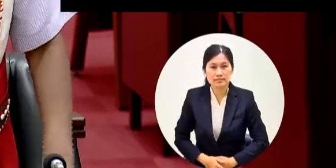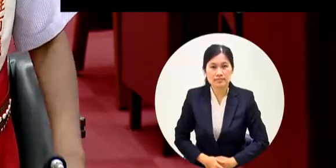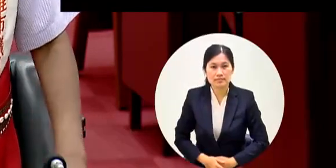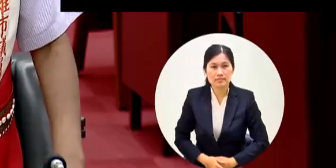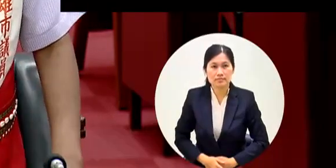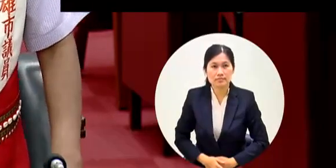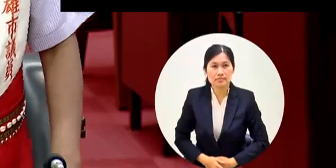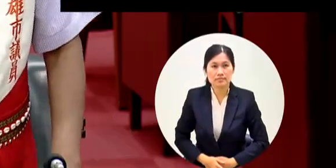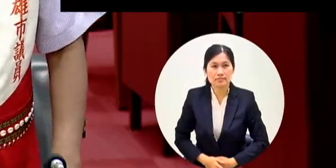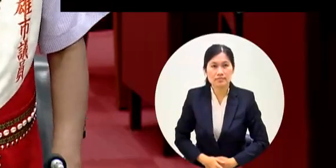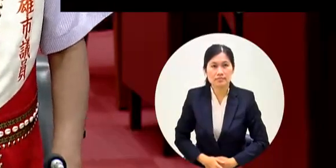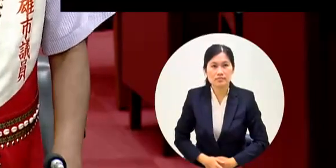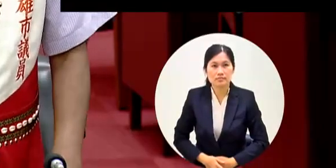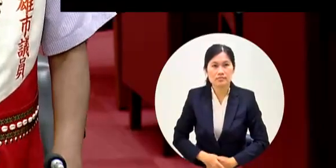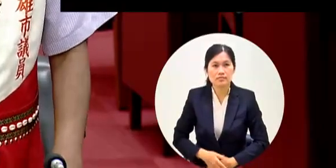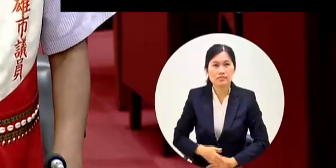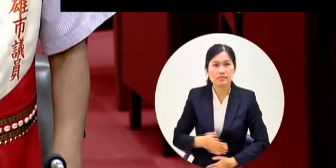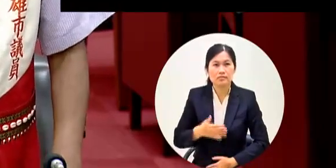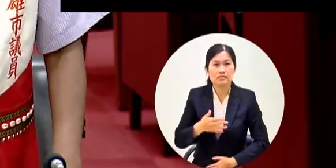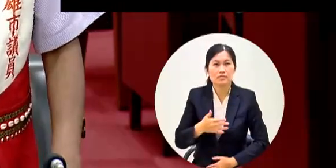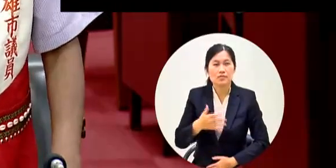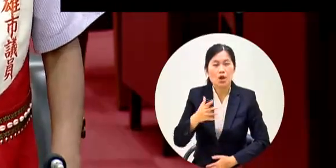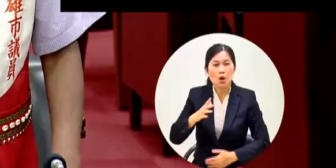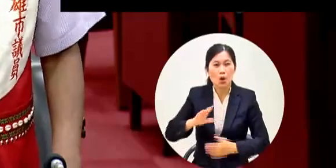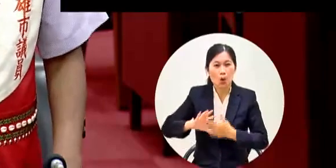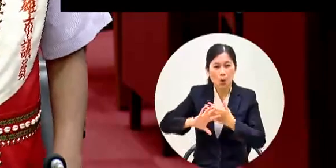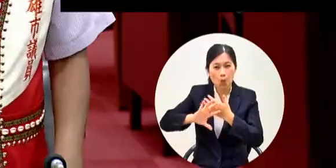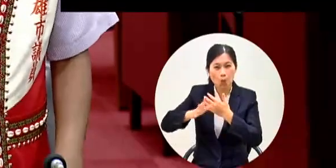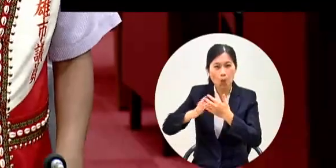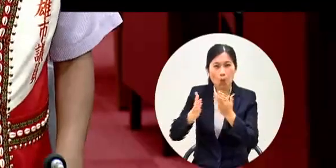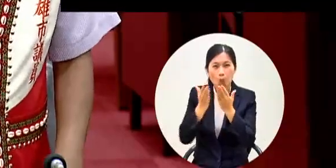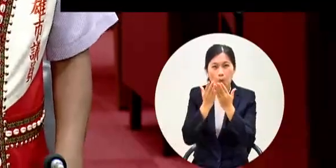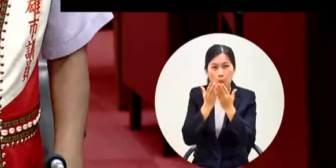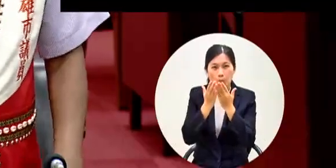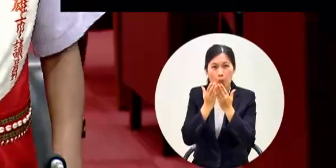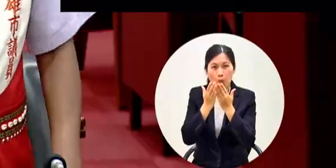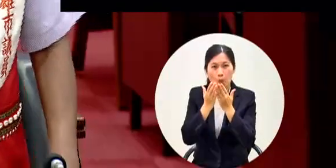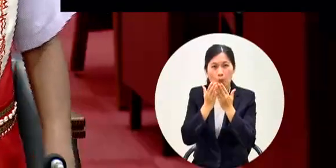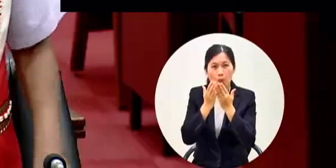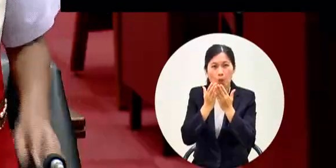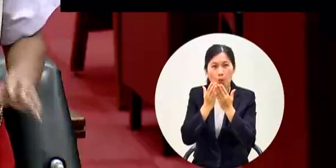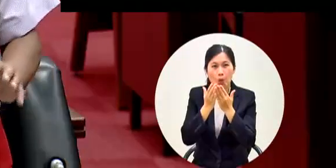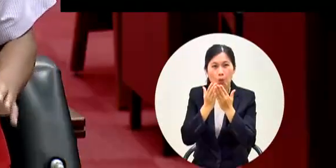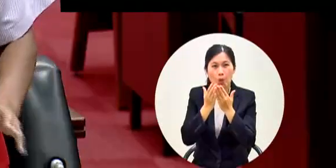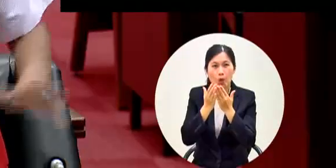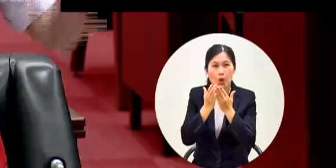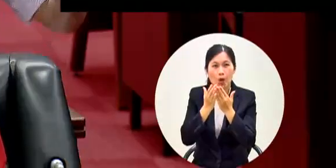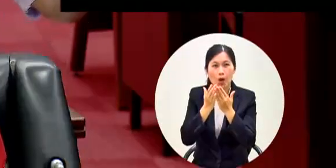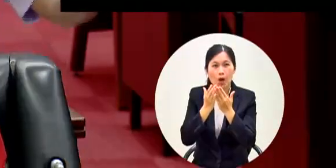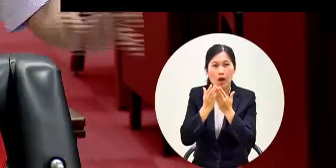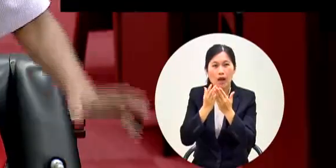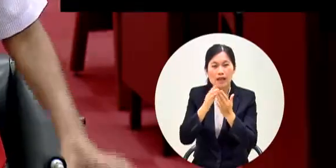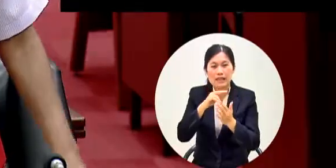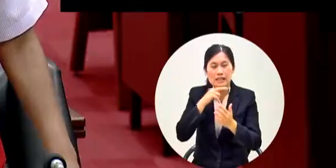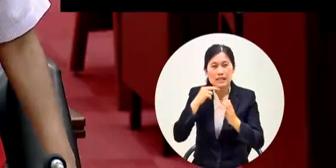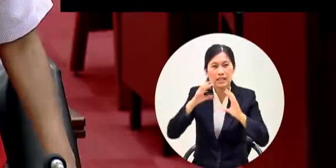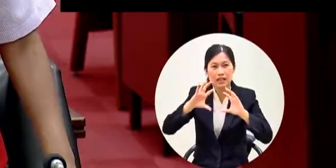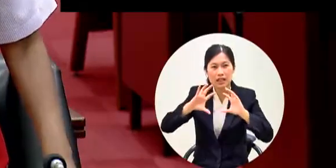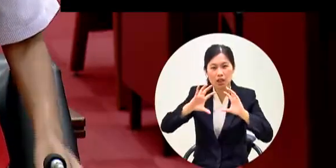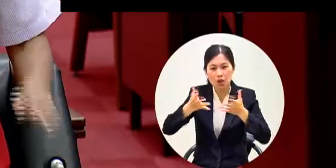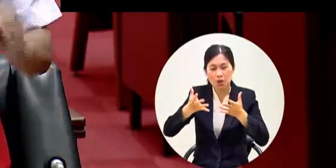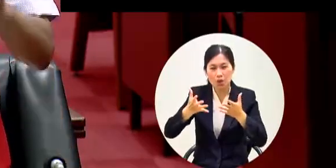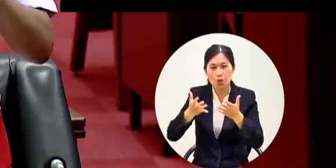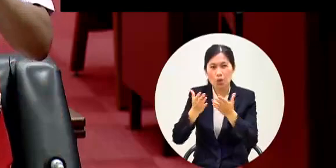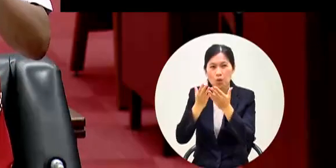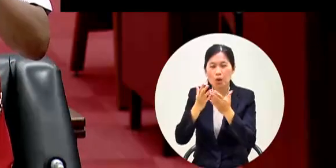所以我把教育当作是最重要的。这边有几个问题，我想